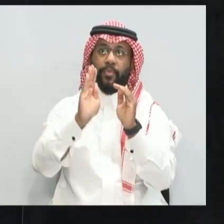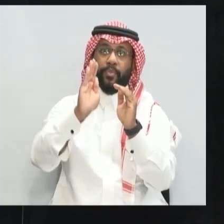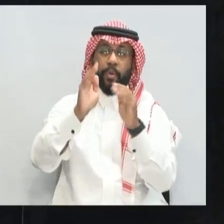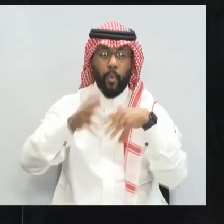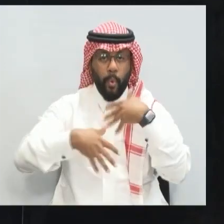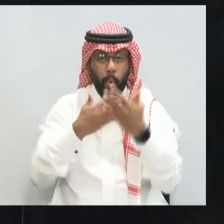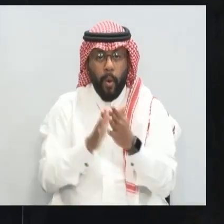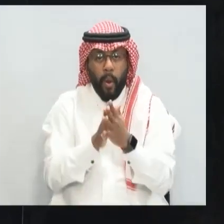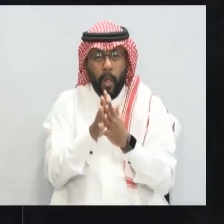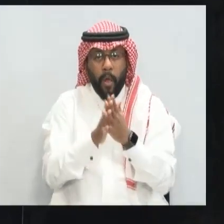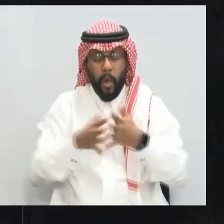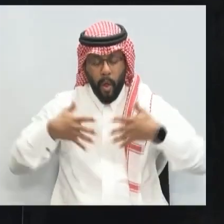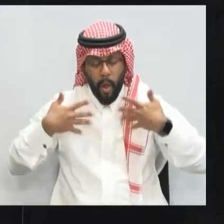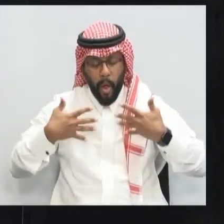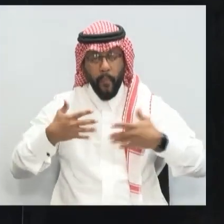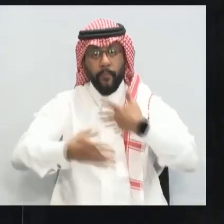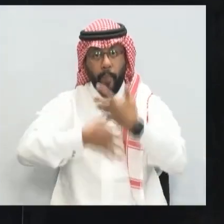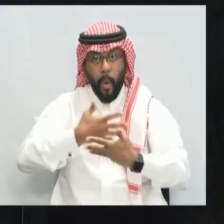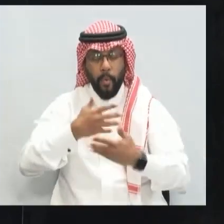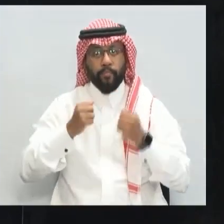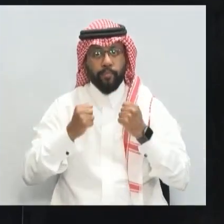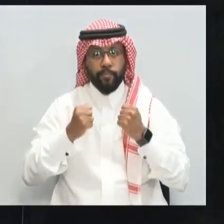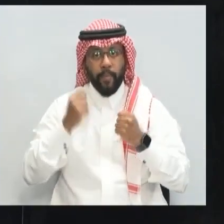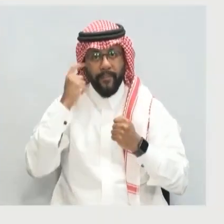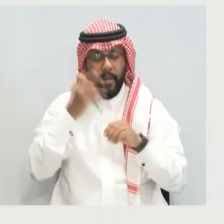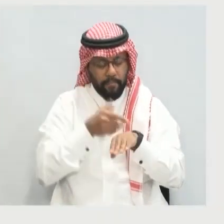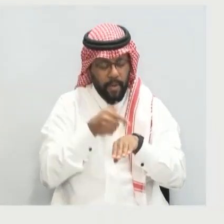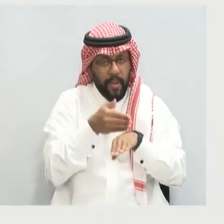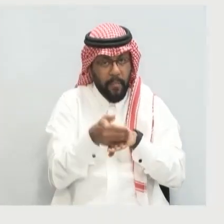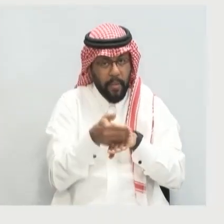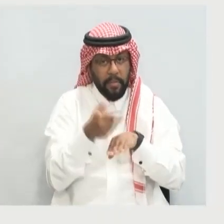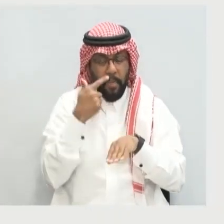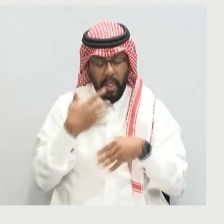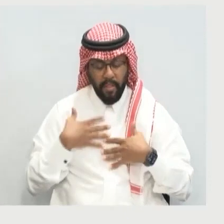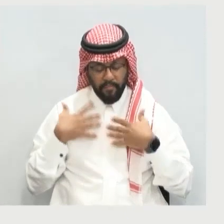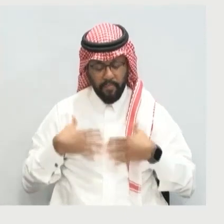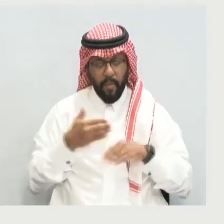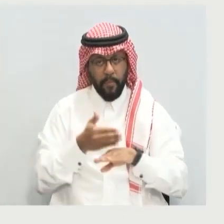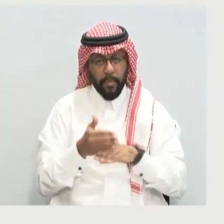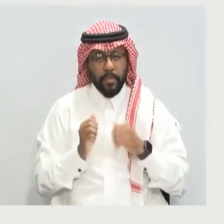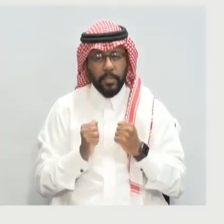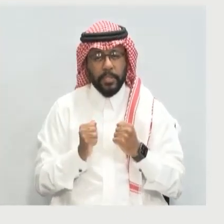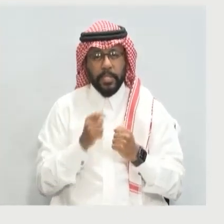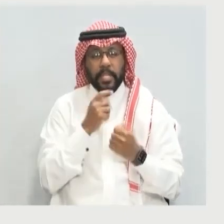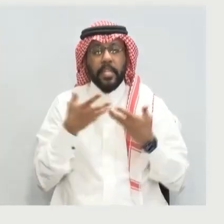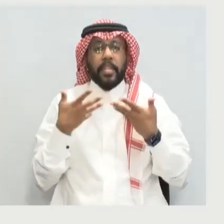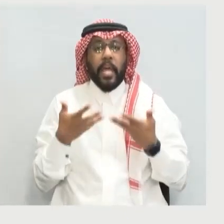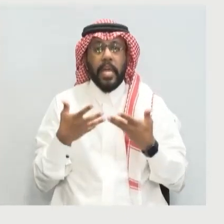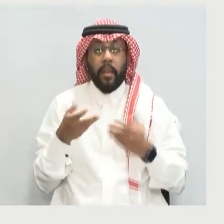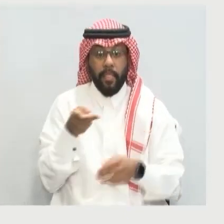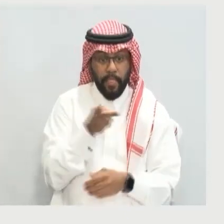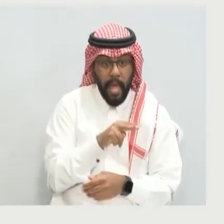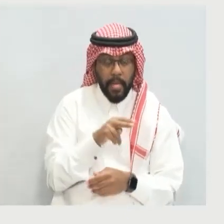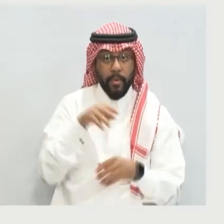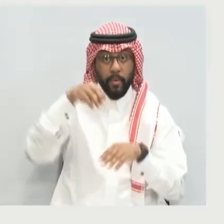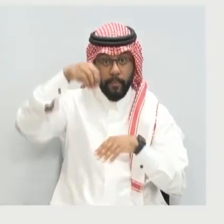يحتاج طاقه اعلى فسيكون التفاعل بطيء يكون التفاعل بطيء لكن الثاني اذا